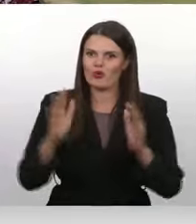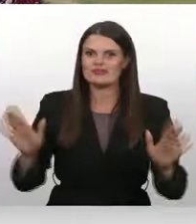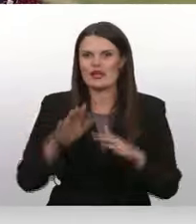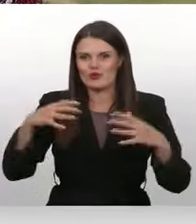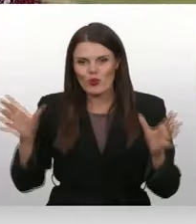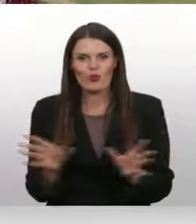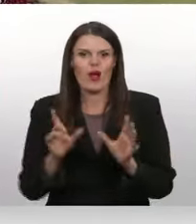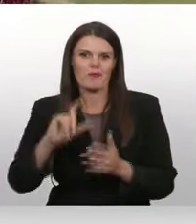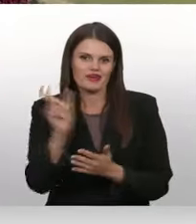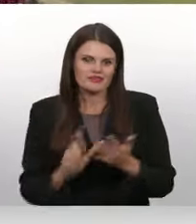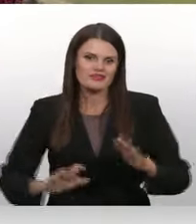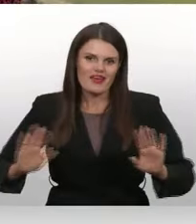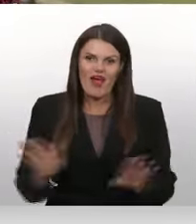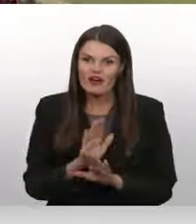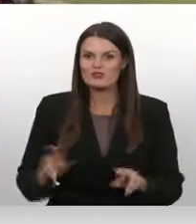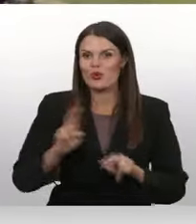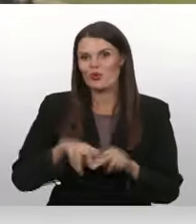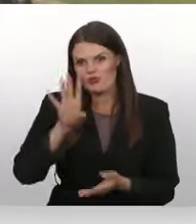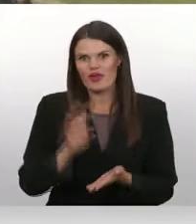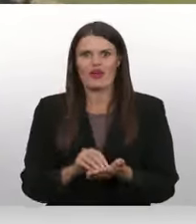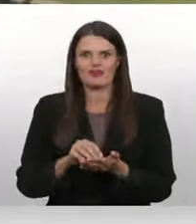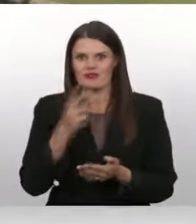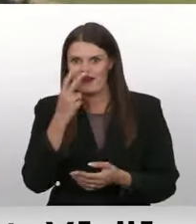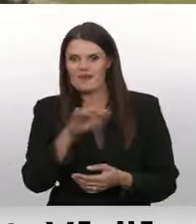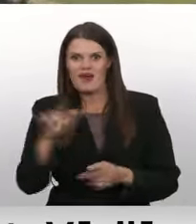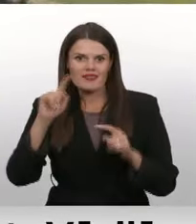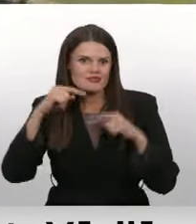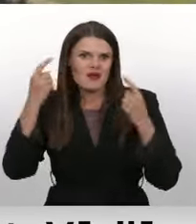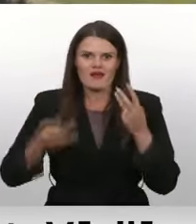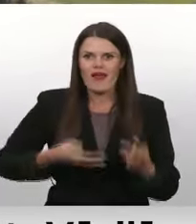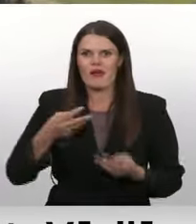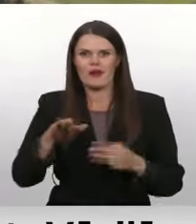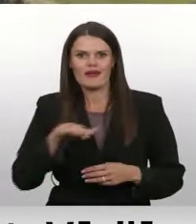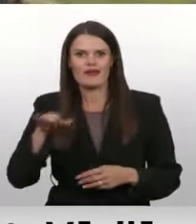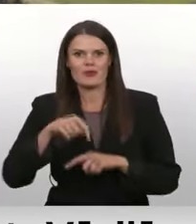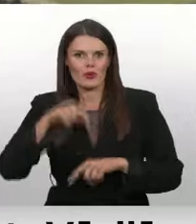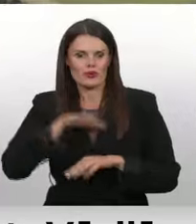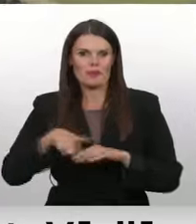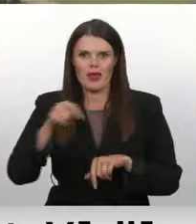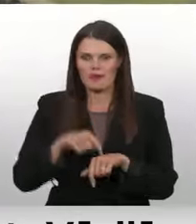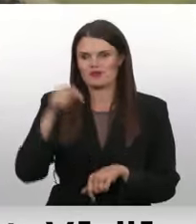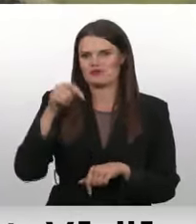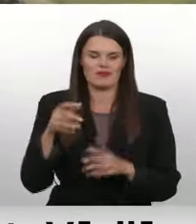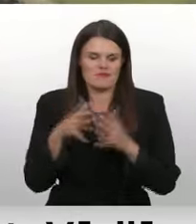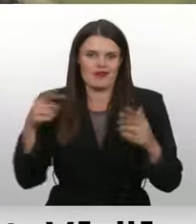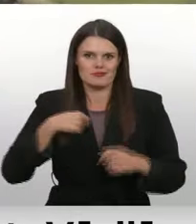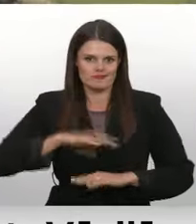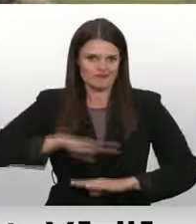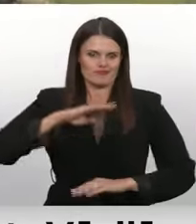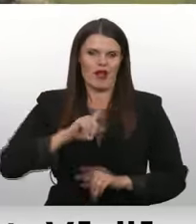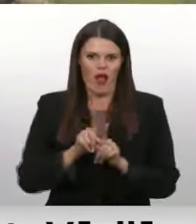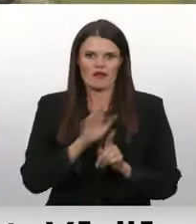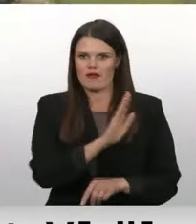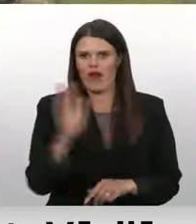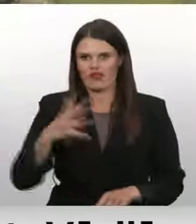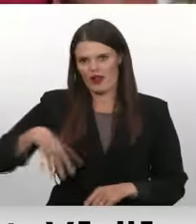kopīgi dziesmas un piedzīvojot bērnu smaidus un ģimeņu piepildījumu. Tas ir milzīgs piepildījums arī katram no